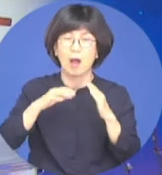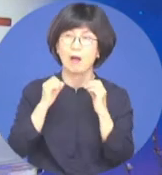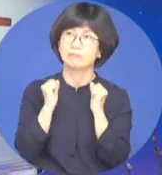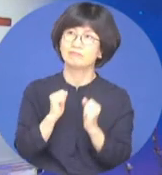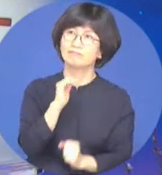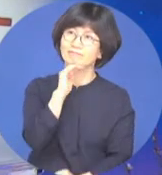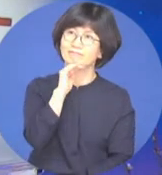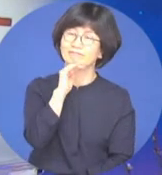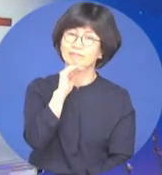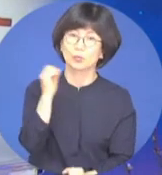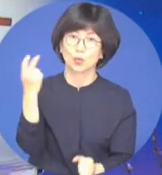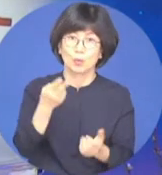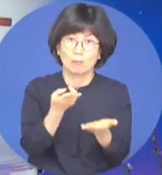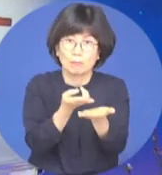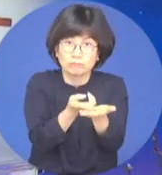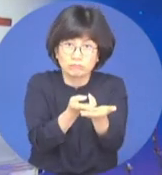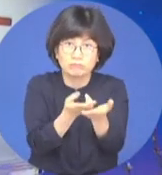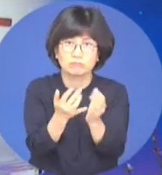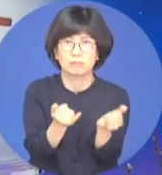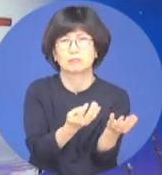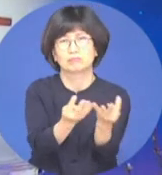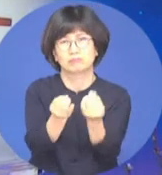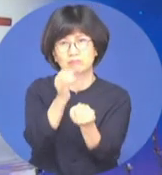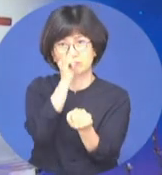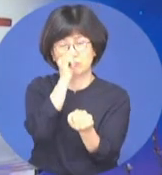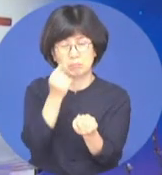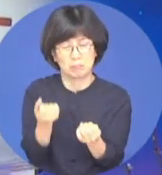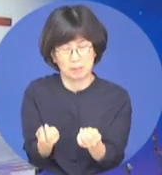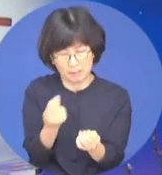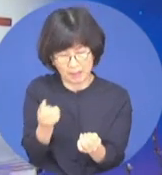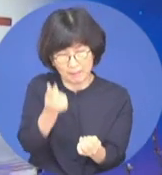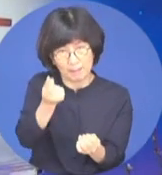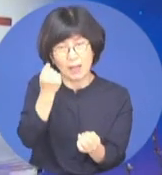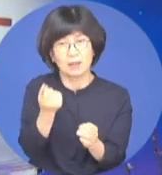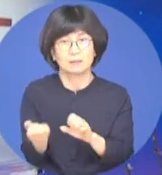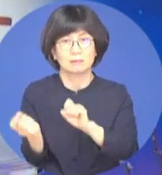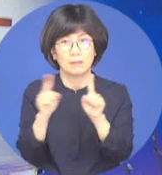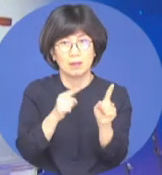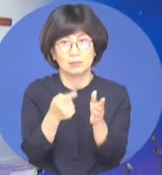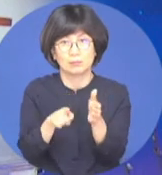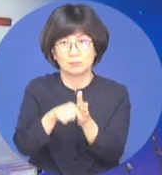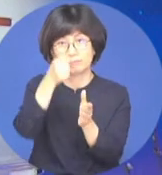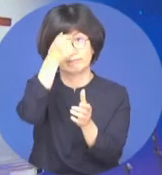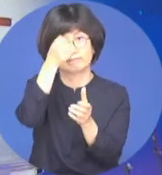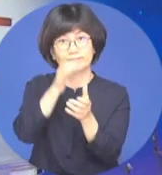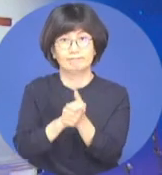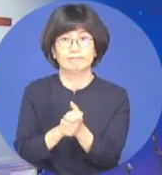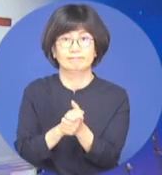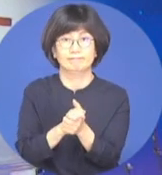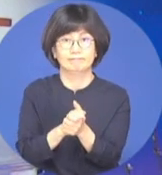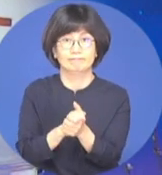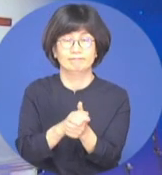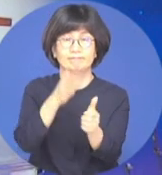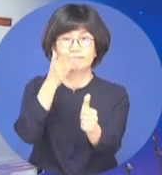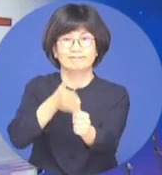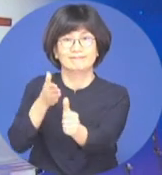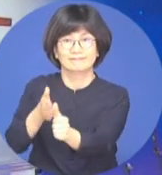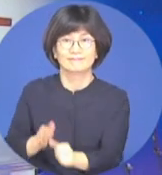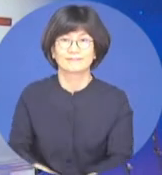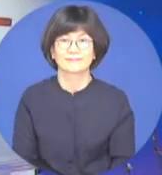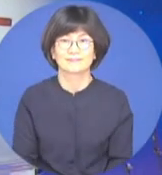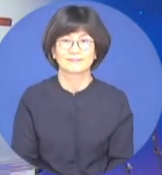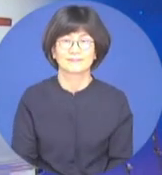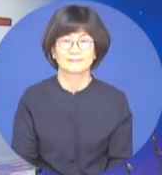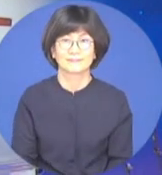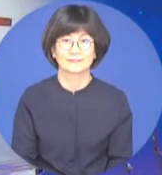병원에 입원해 있는 분 많은데 빠른 쾌유를 위해서 기도해 주시기를 바랍니다. 교회